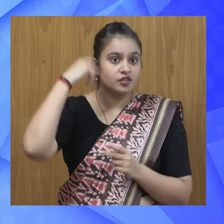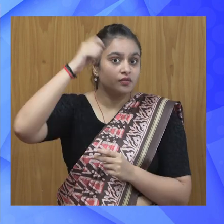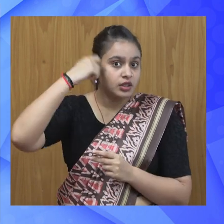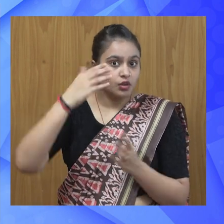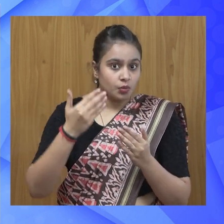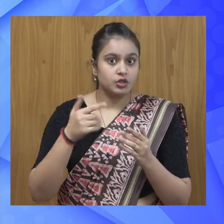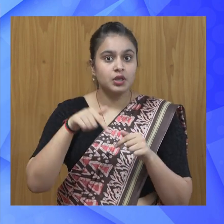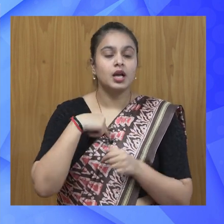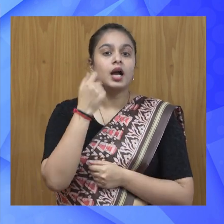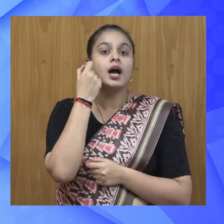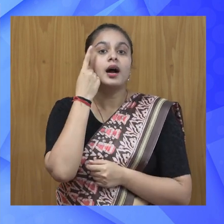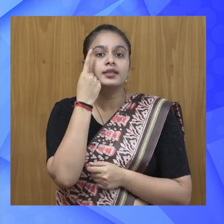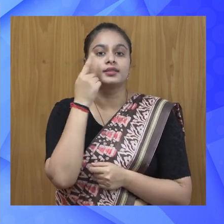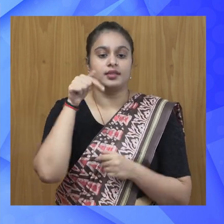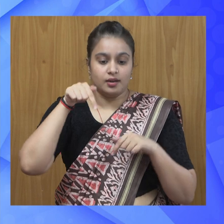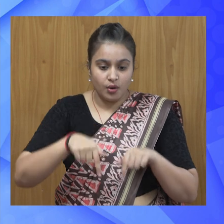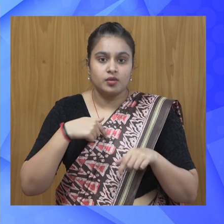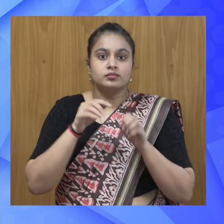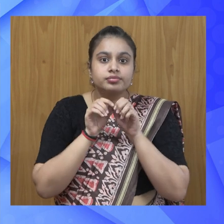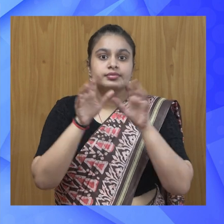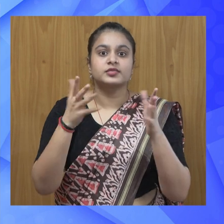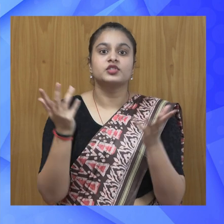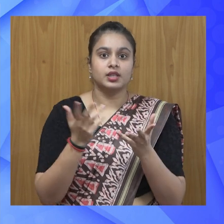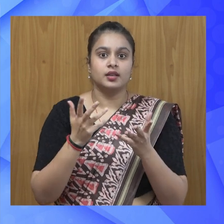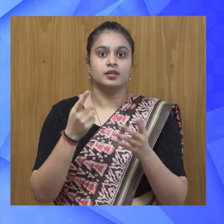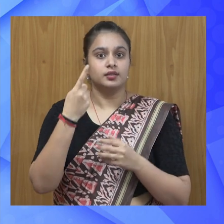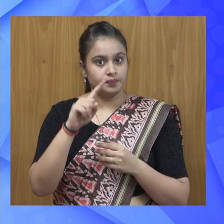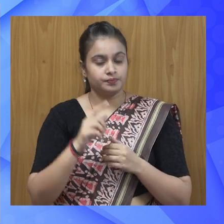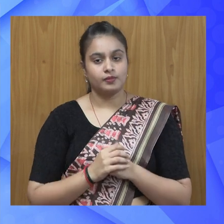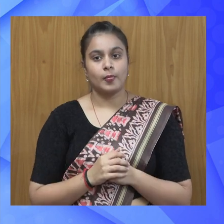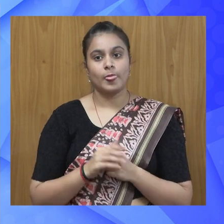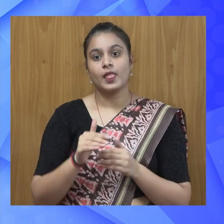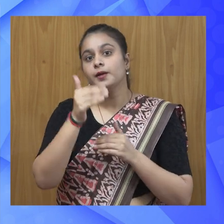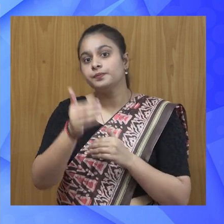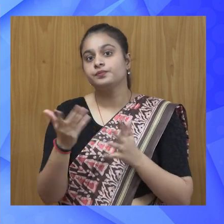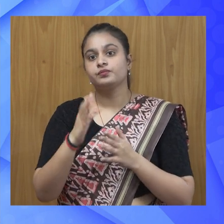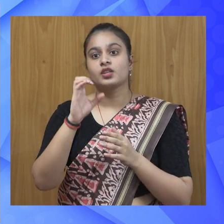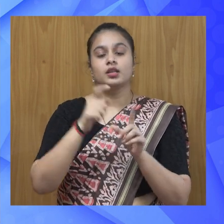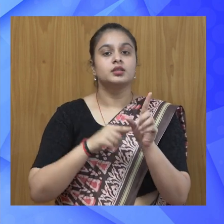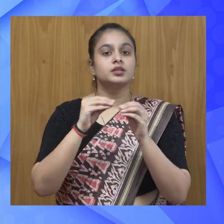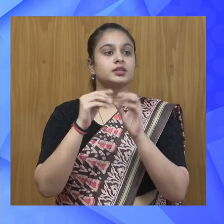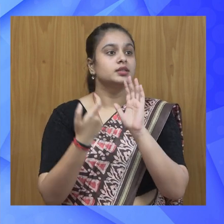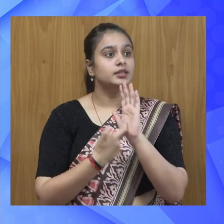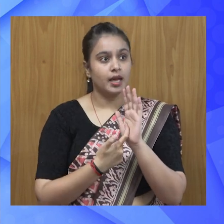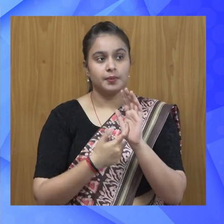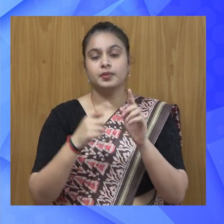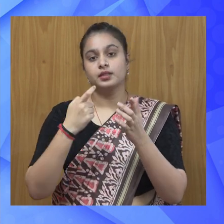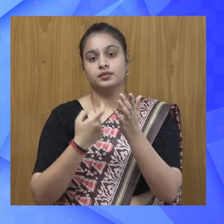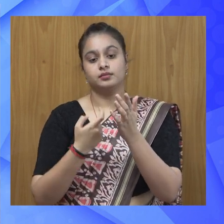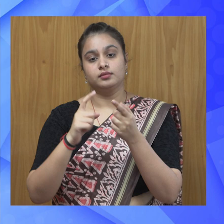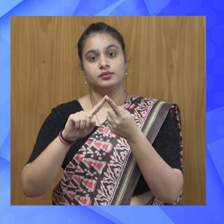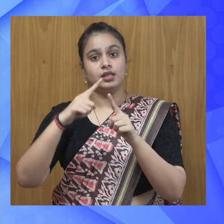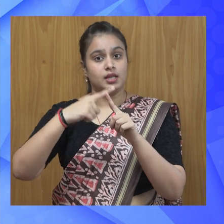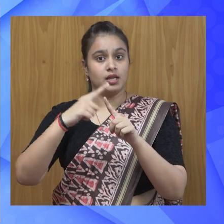so that you understand what all we are telling you today. Right? Now, other part is cyber extortion. Now, whatever I told you